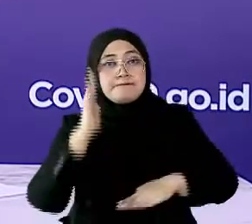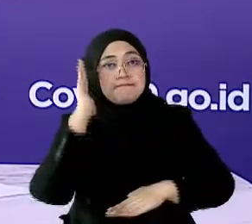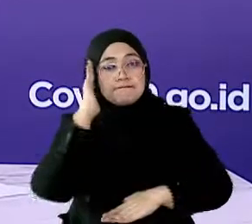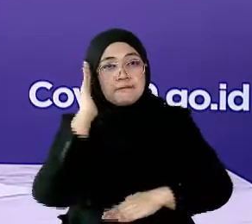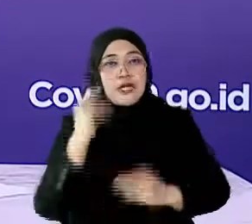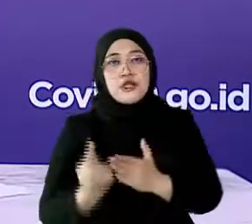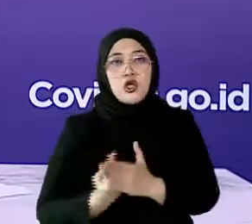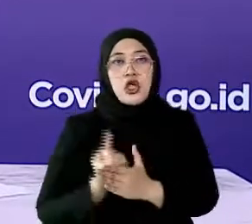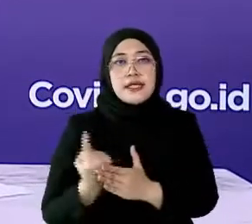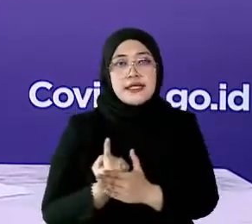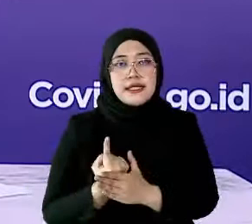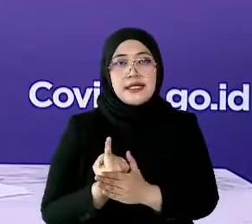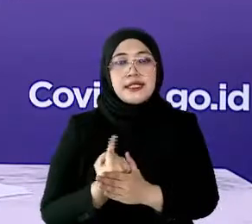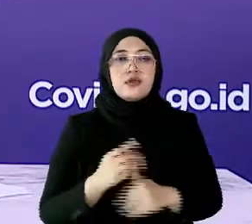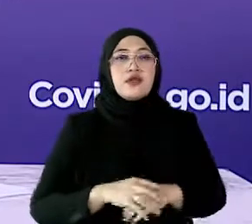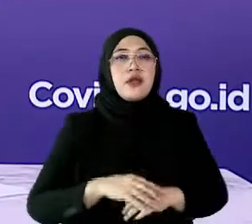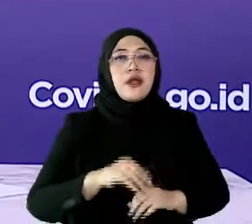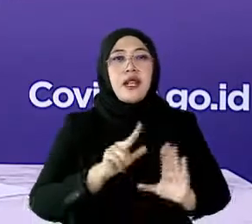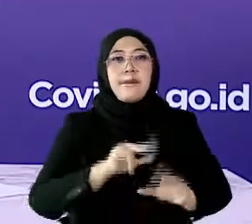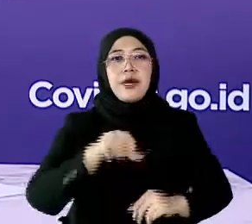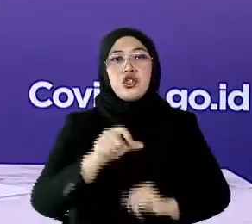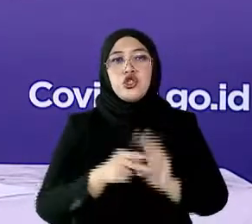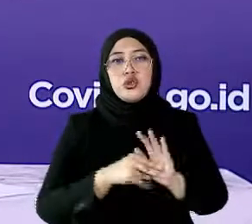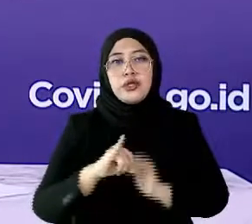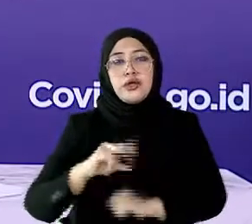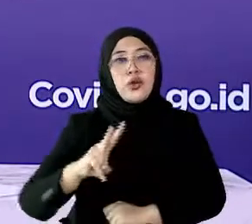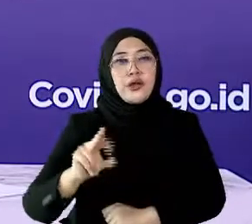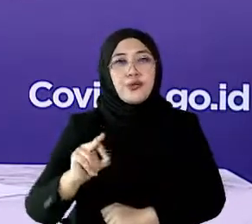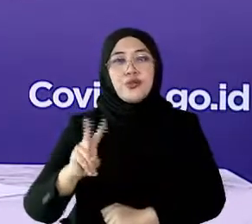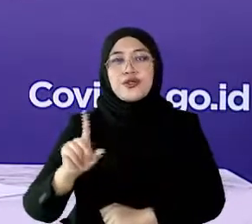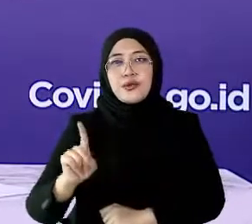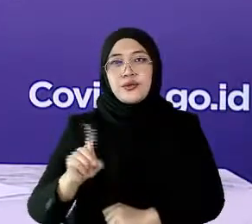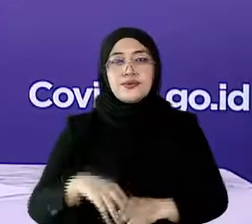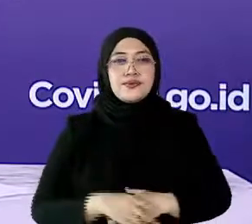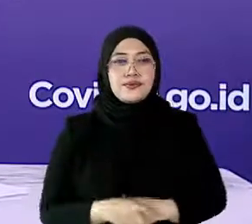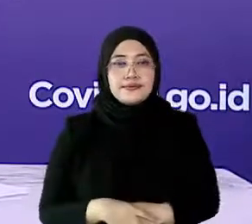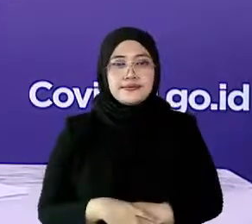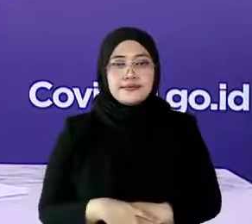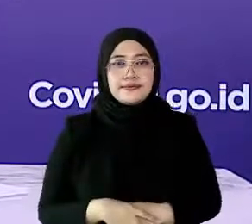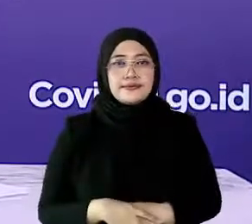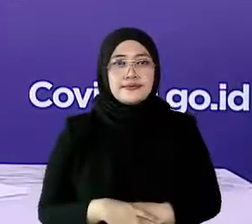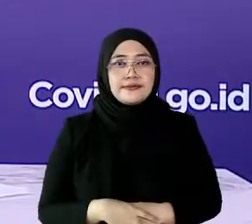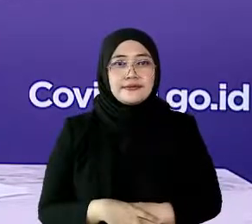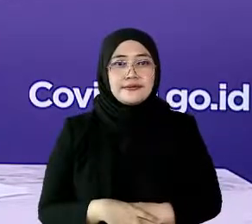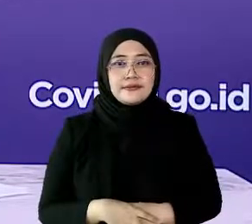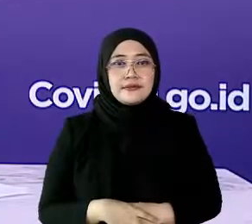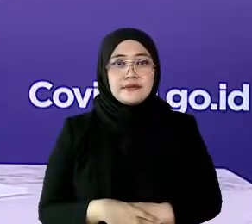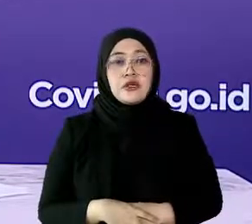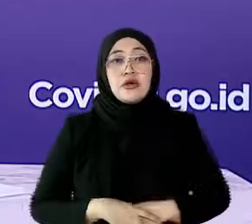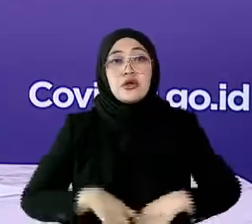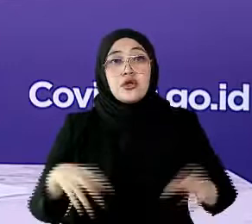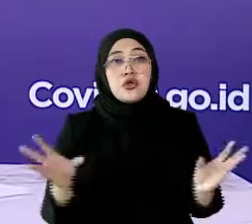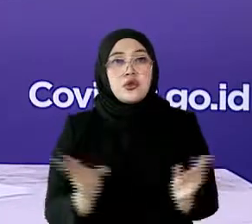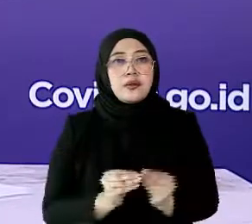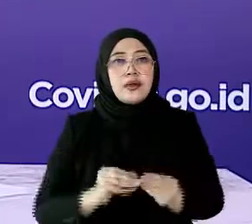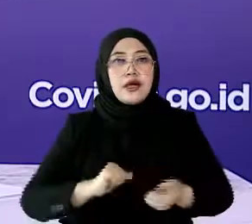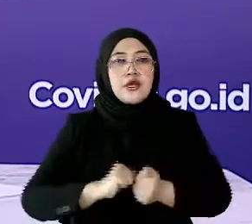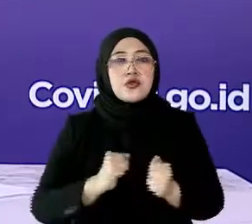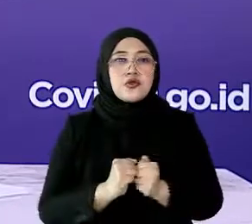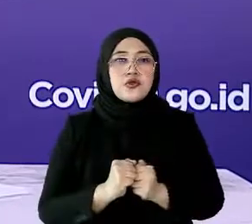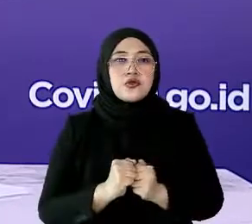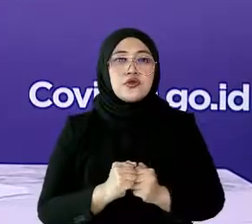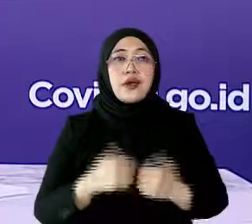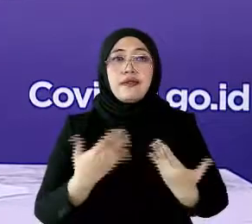per tanggal 8 Jun 2012 satu perlu dipahami bahwa kenaikan kasus